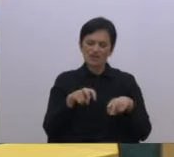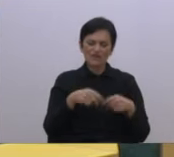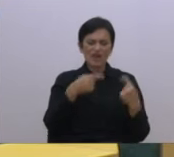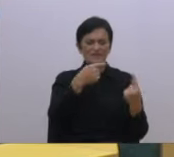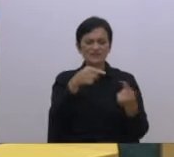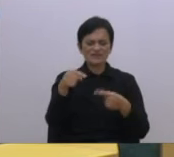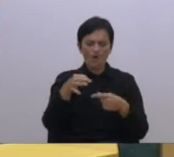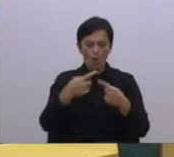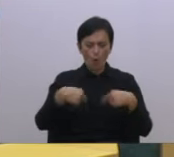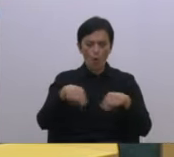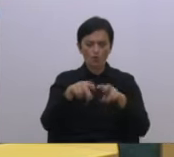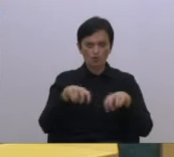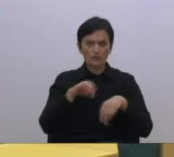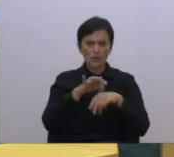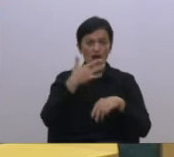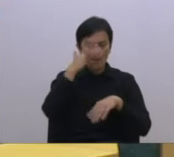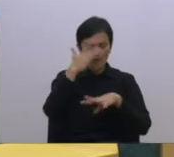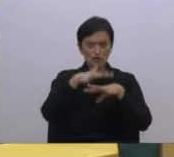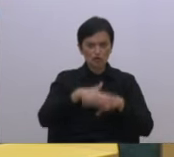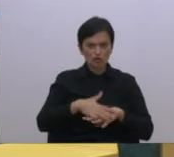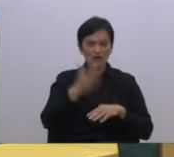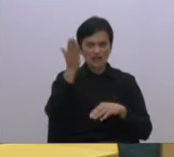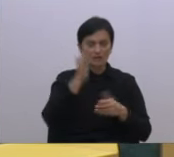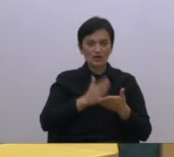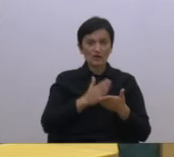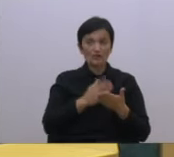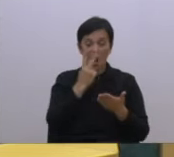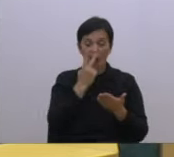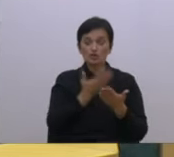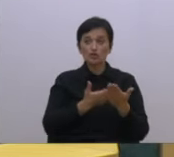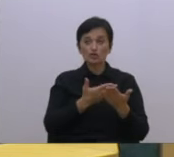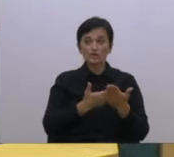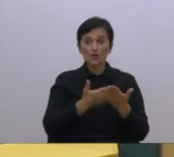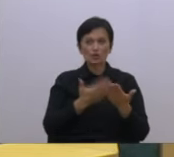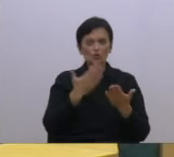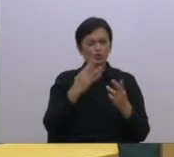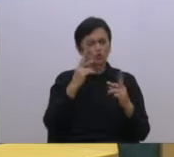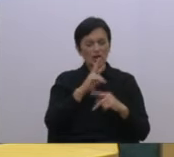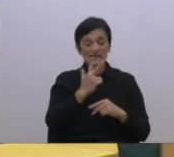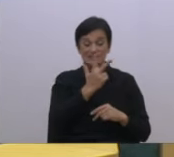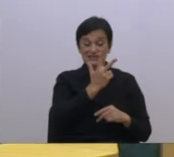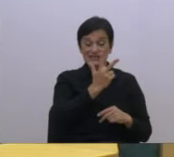ორგანიზაციების კვლევა, რომელიც ჩატარებული არის ამერიკის შეერთებულ შტატებში, რომელიც აჩვენებს, რომ თვალსაჩინო 3%-დან